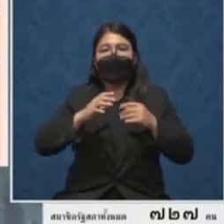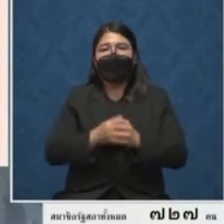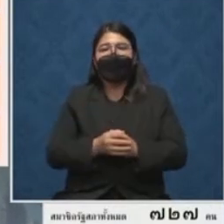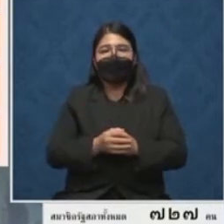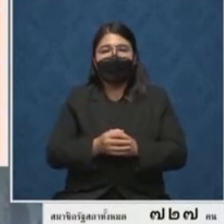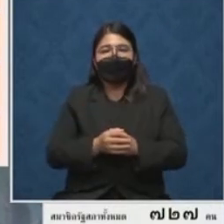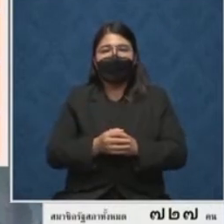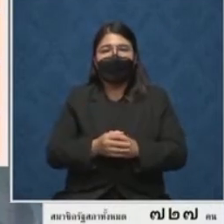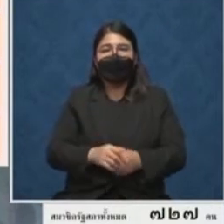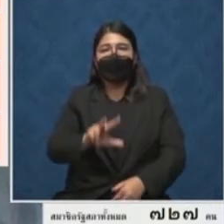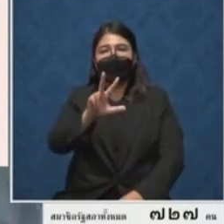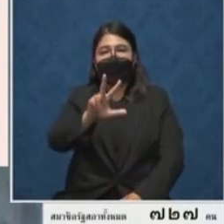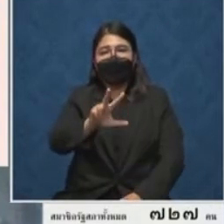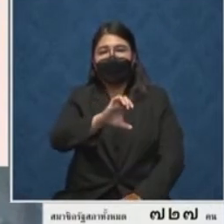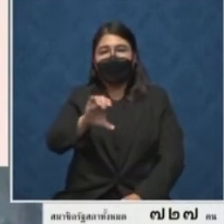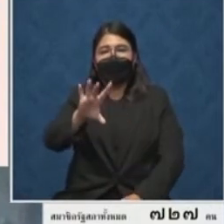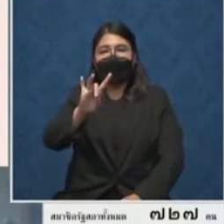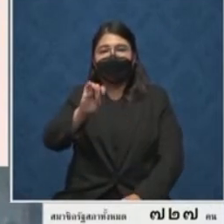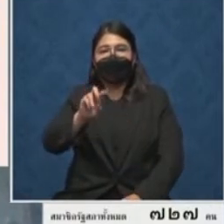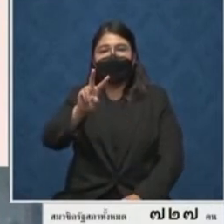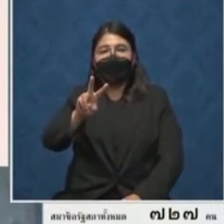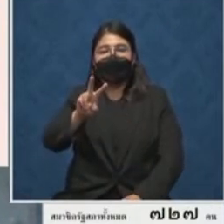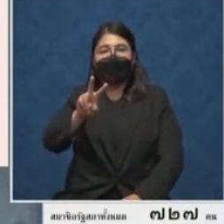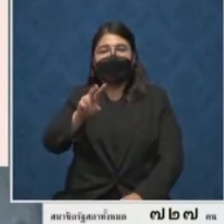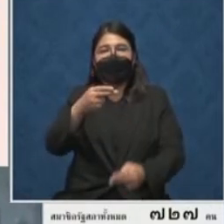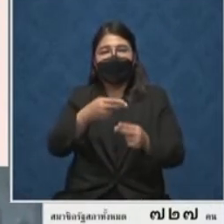382นางสาวภัทราวรามิตร